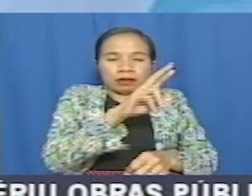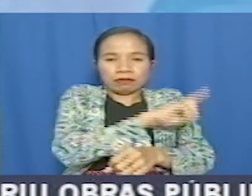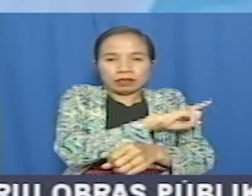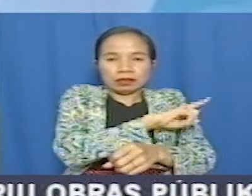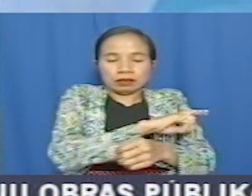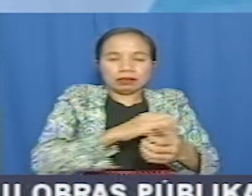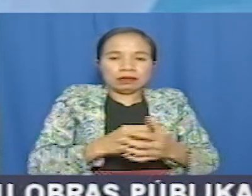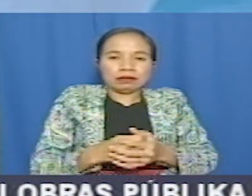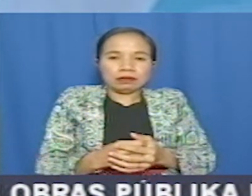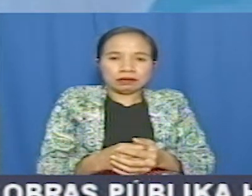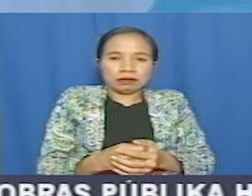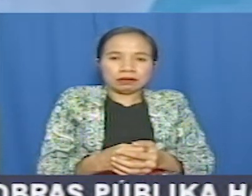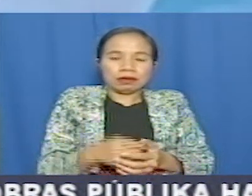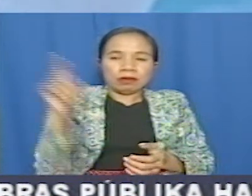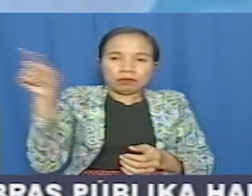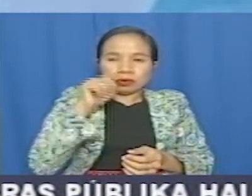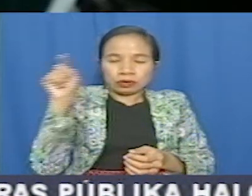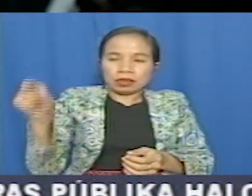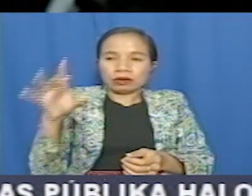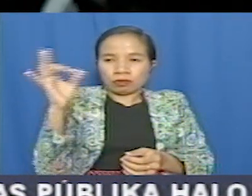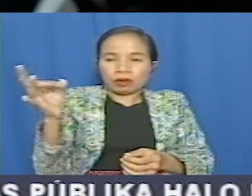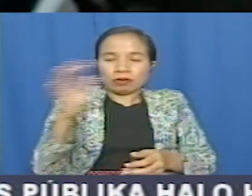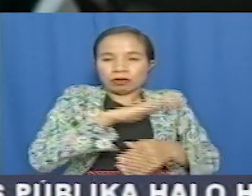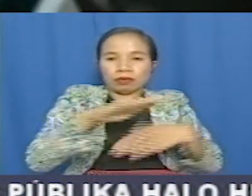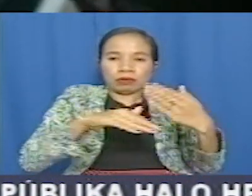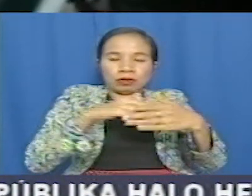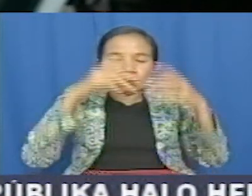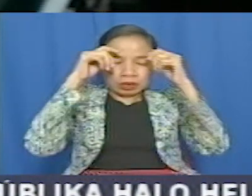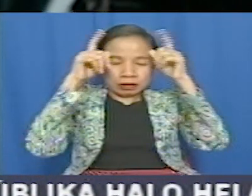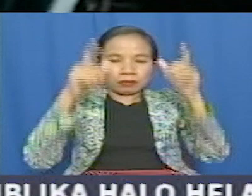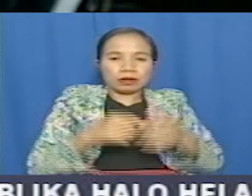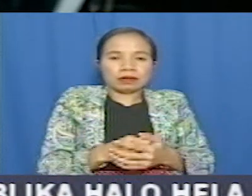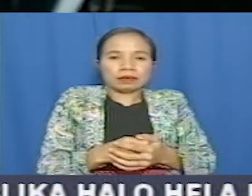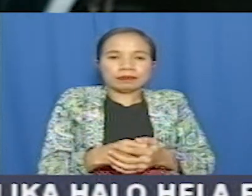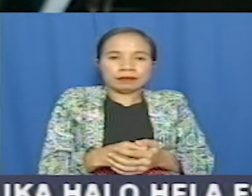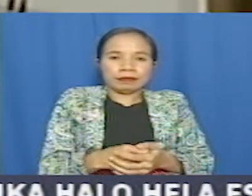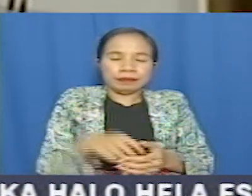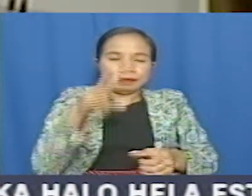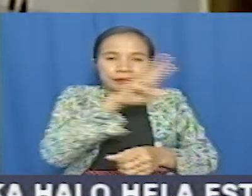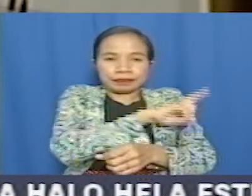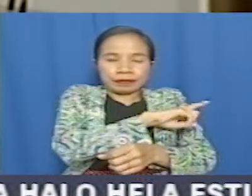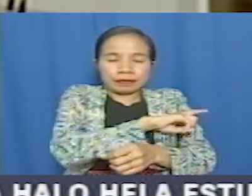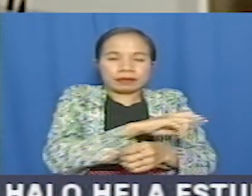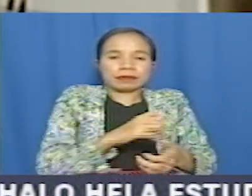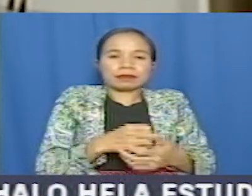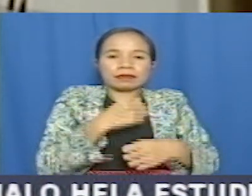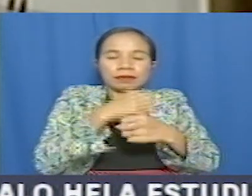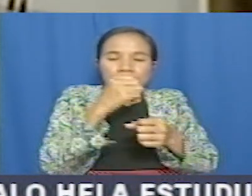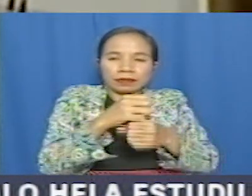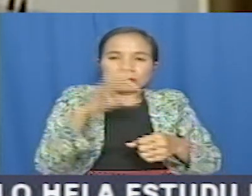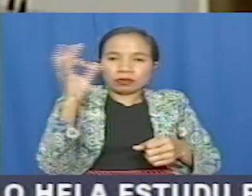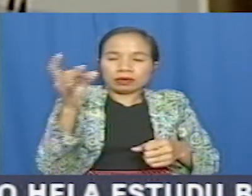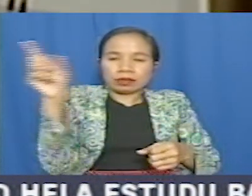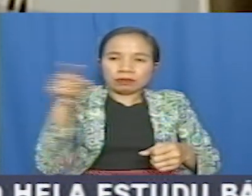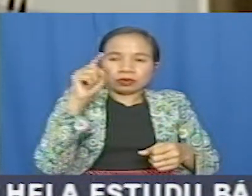atinzi tarzetu persentu walu nulu iha teritorium nasional. Vacina maka ita konsege atinzi 80%